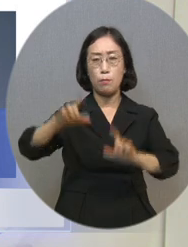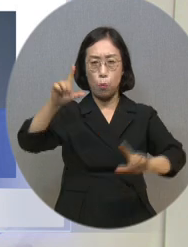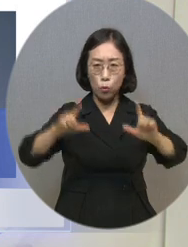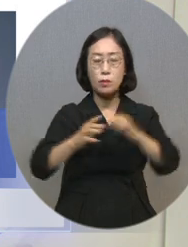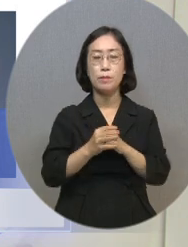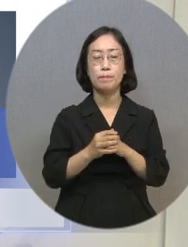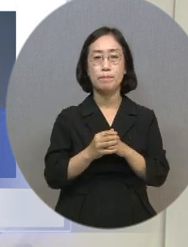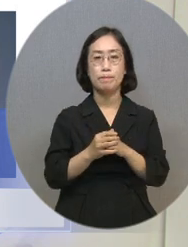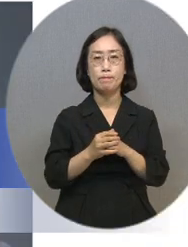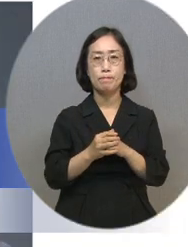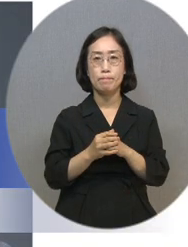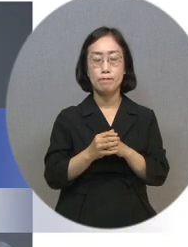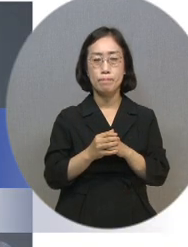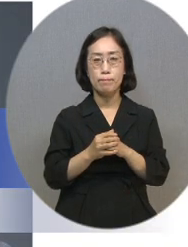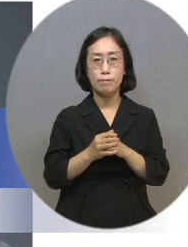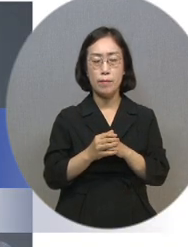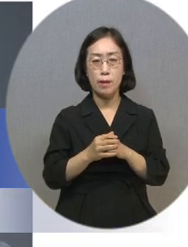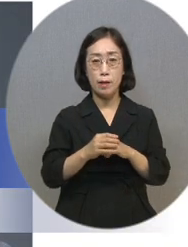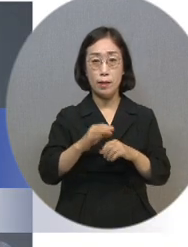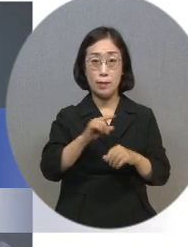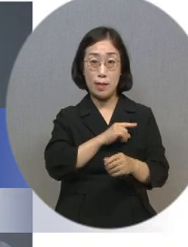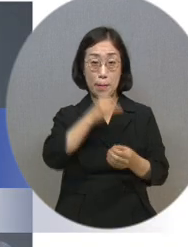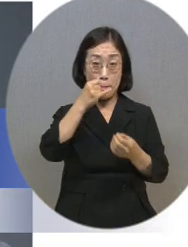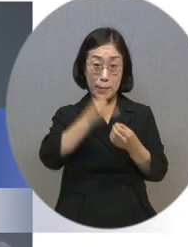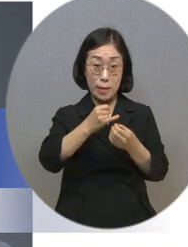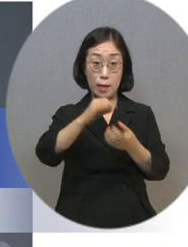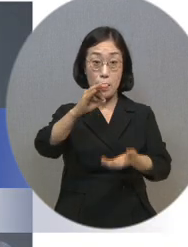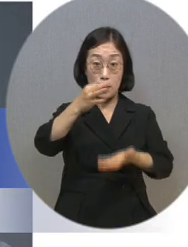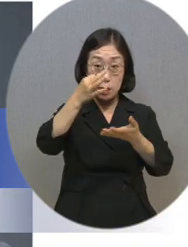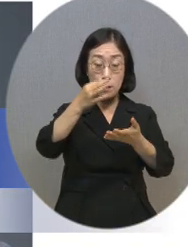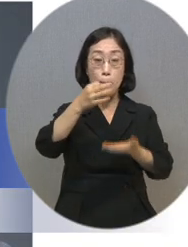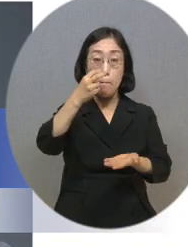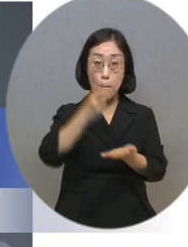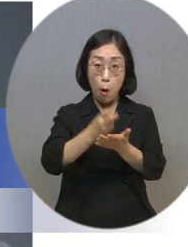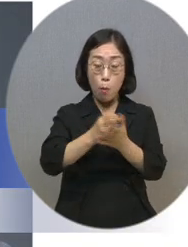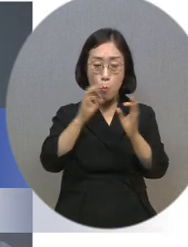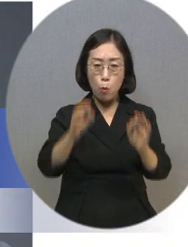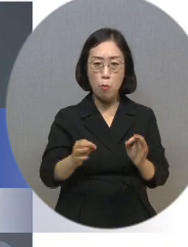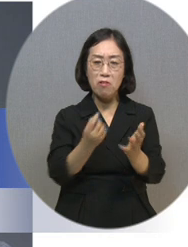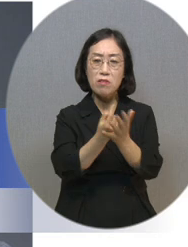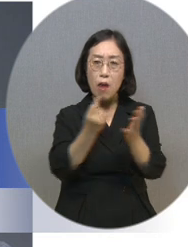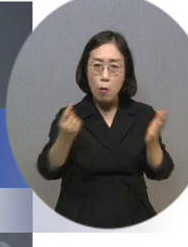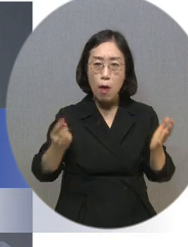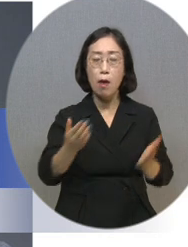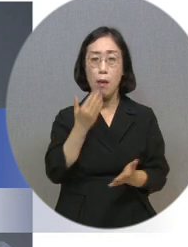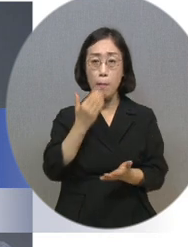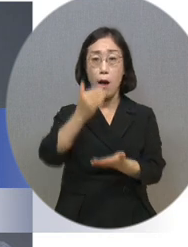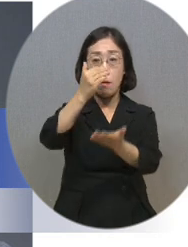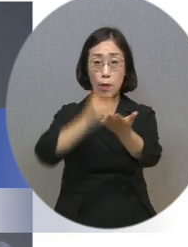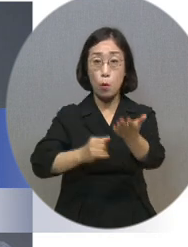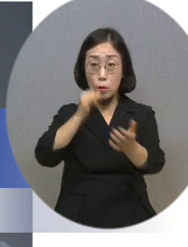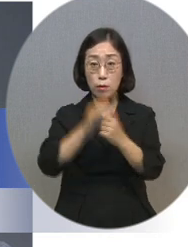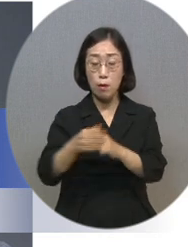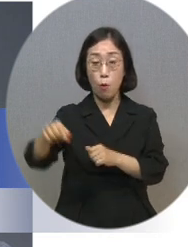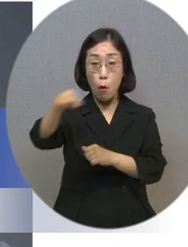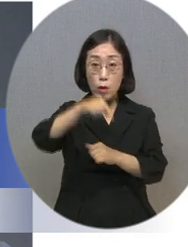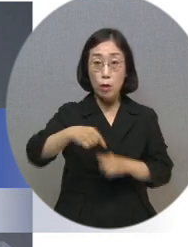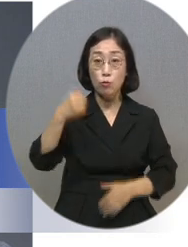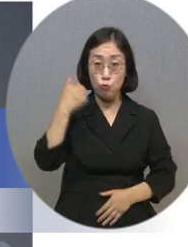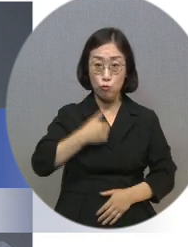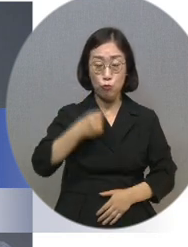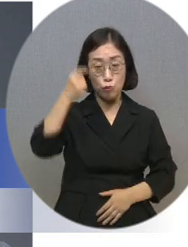벌어지고 있습니다 최저 임금법 제 7조는 최저 임금의 적용 재외 규정을 두 가 그 대상에